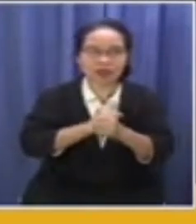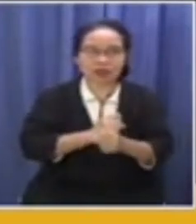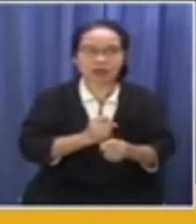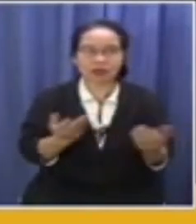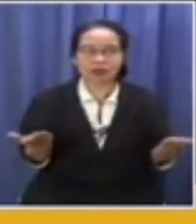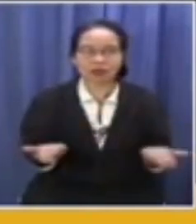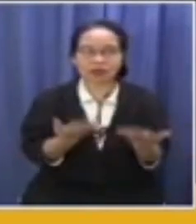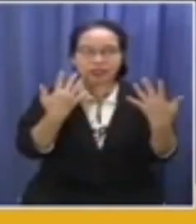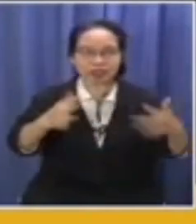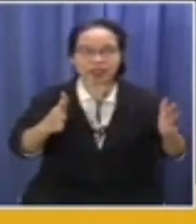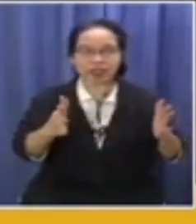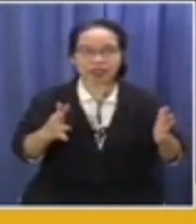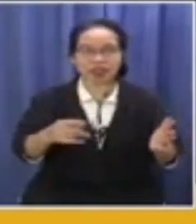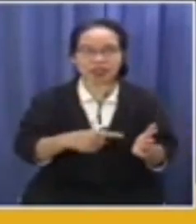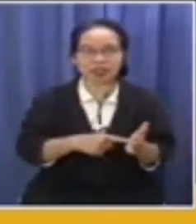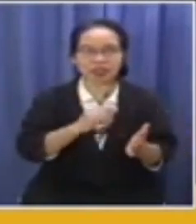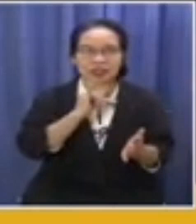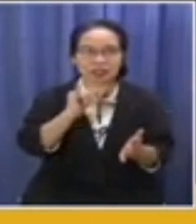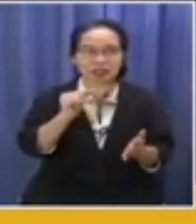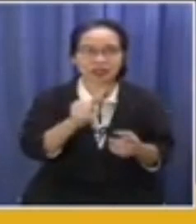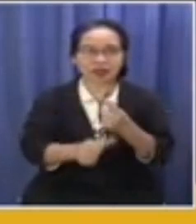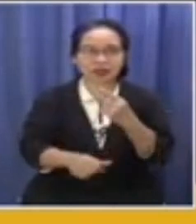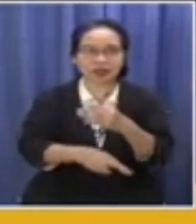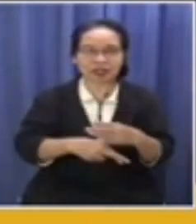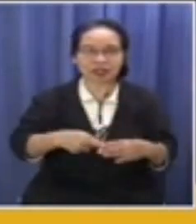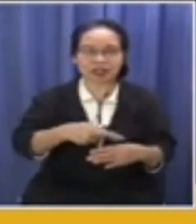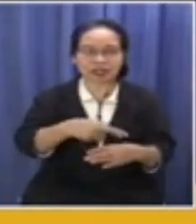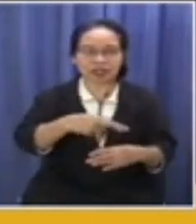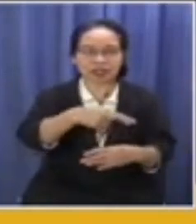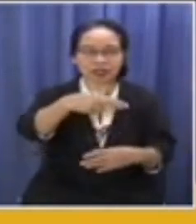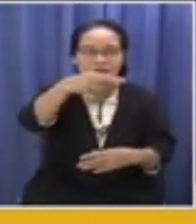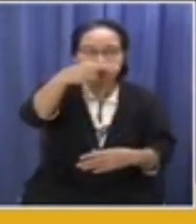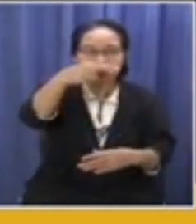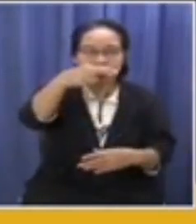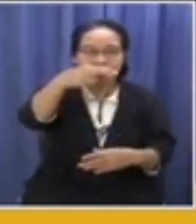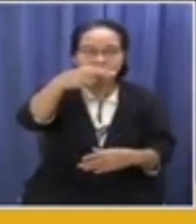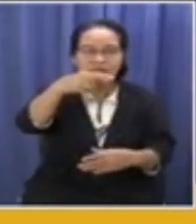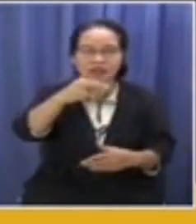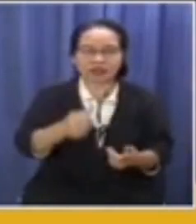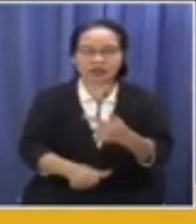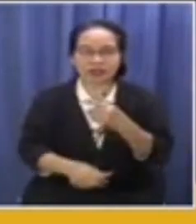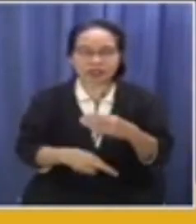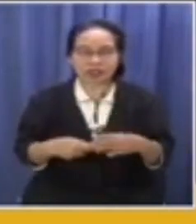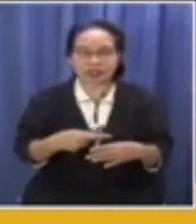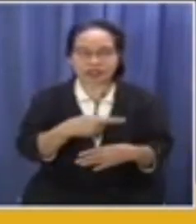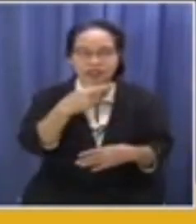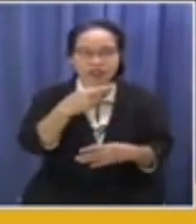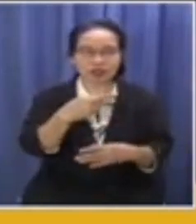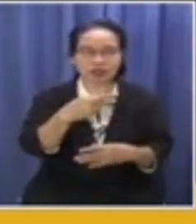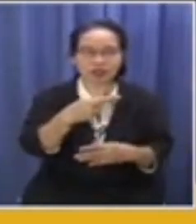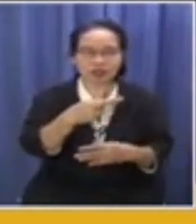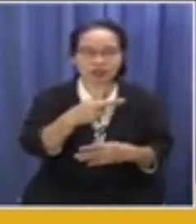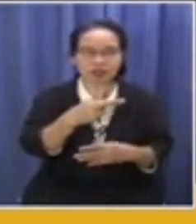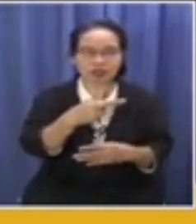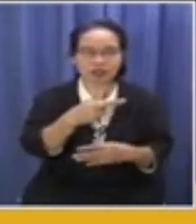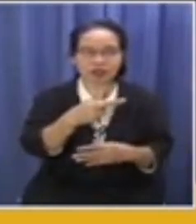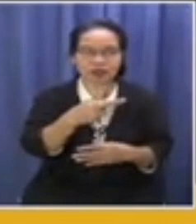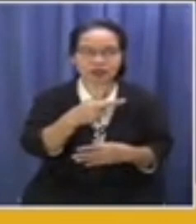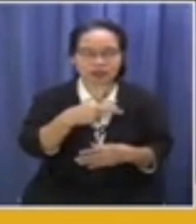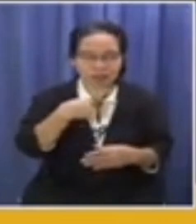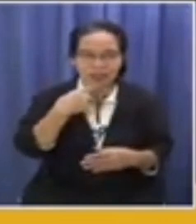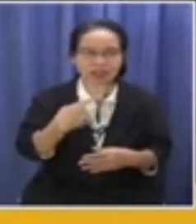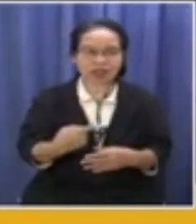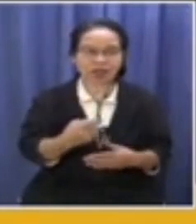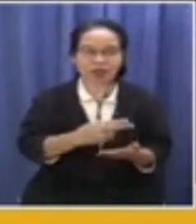libong taon ito ang unang pagkabuhay na mag-uli ang unang pagkabuhay na mag-uli ung